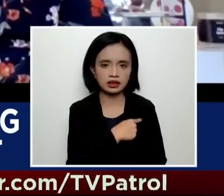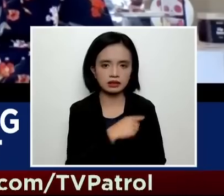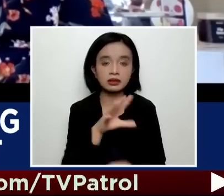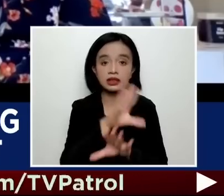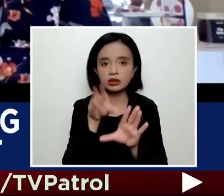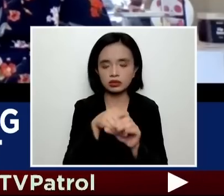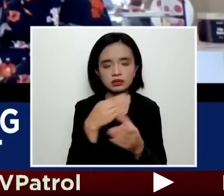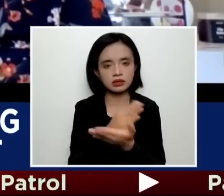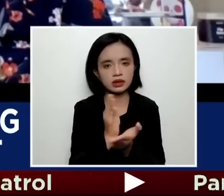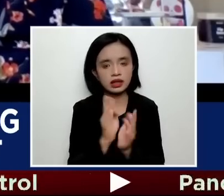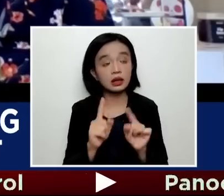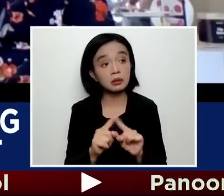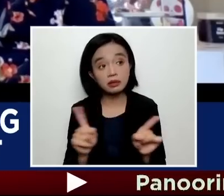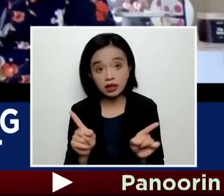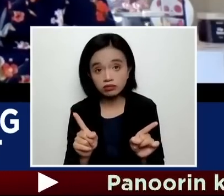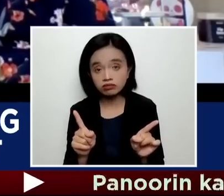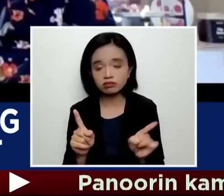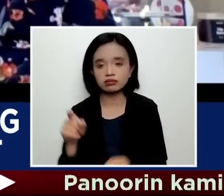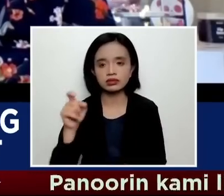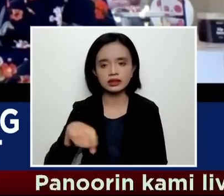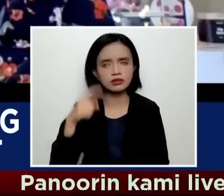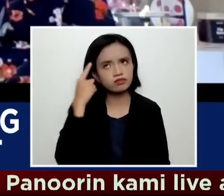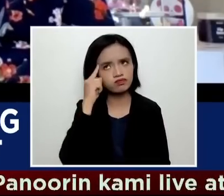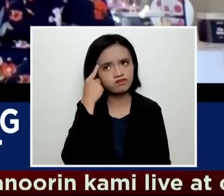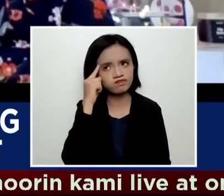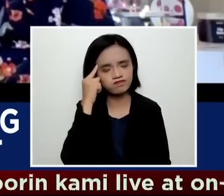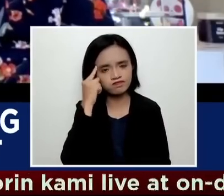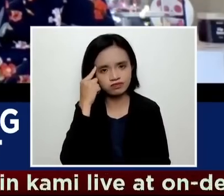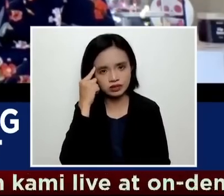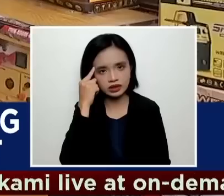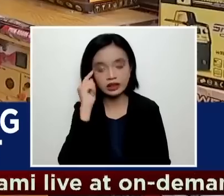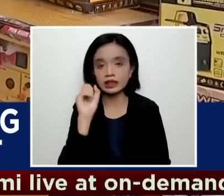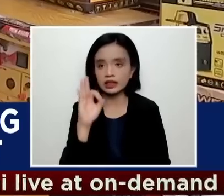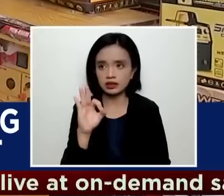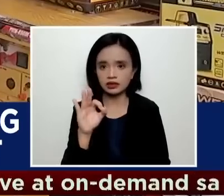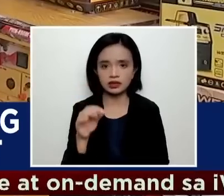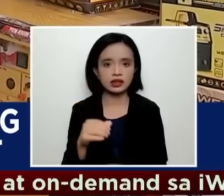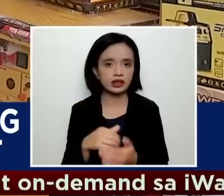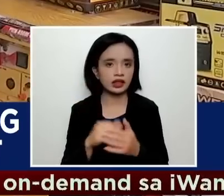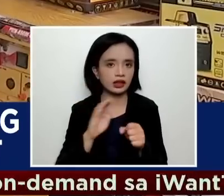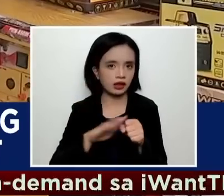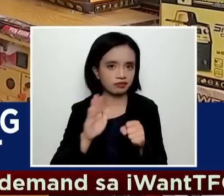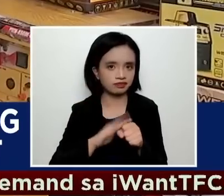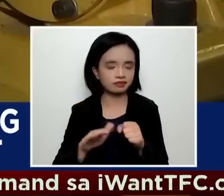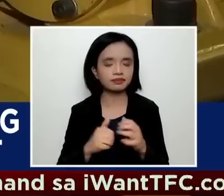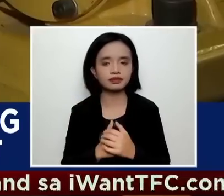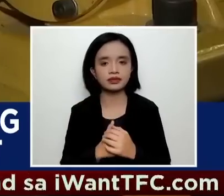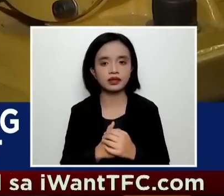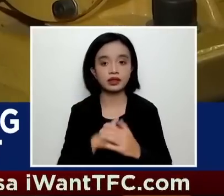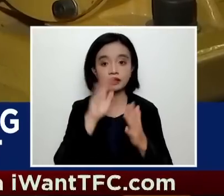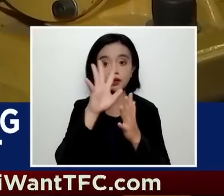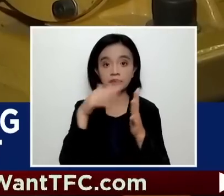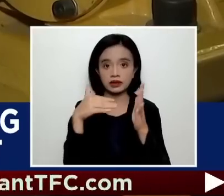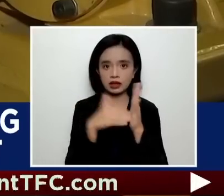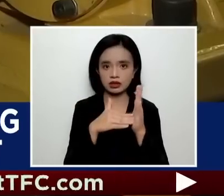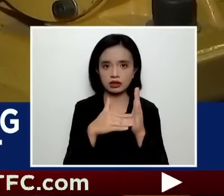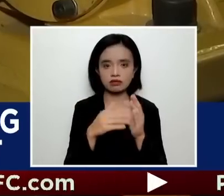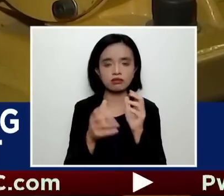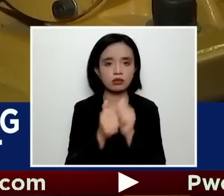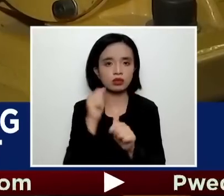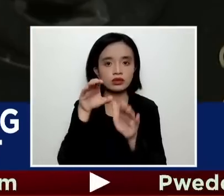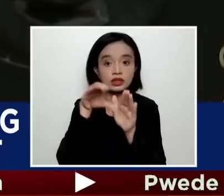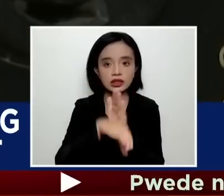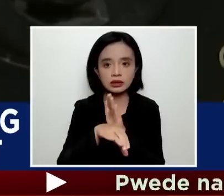pero kailangan mapag-isipang mabuti kung kasya ba. Nasa 5,000 pesos ang pinakamurang 1,000